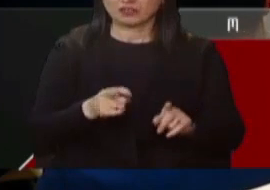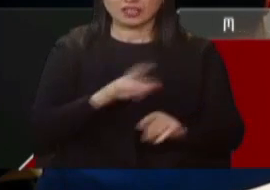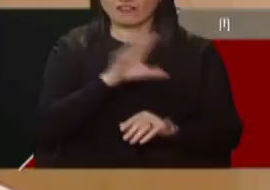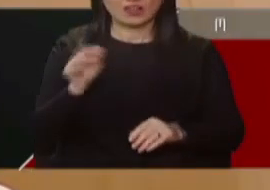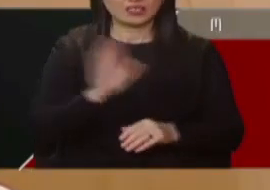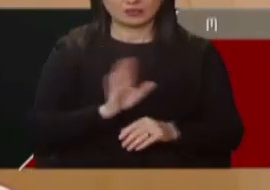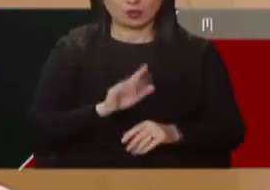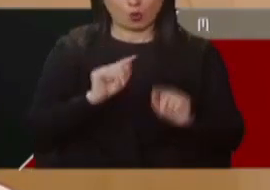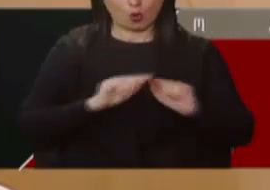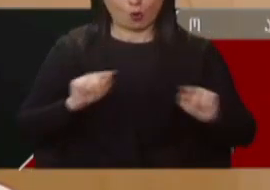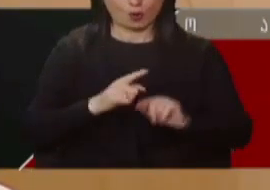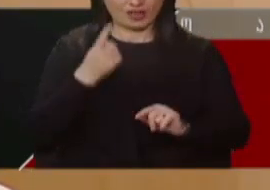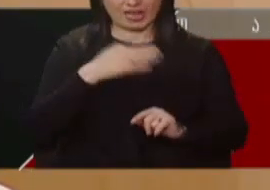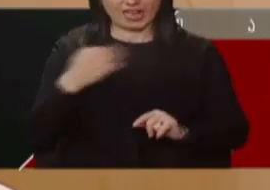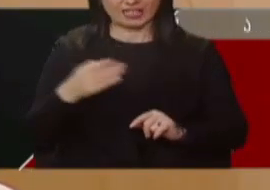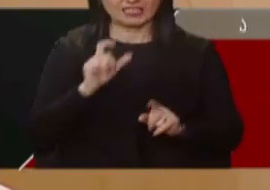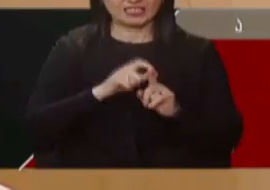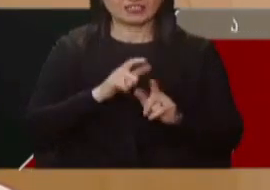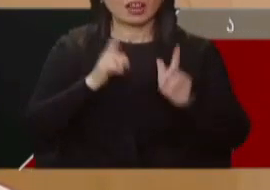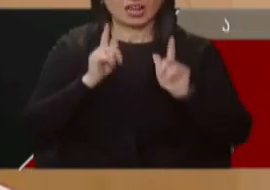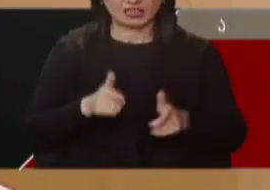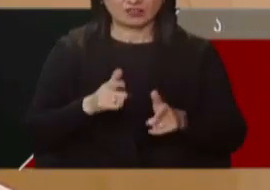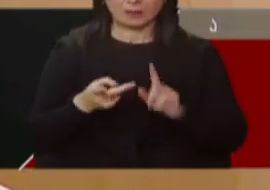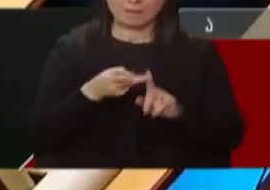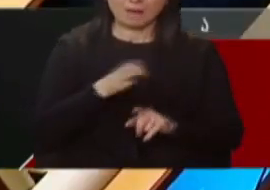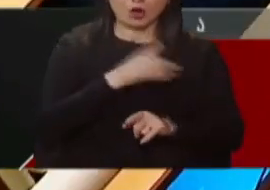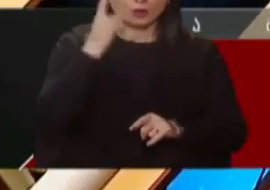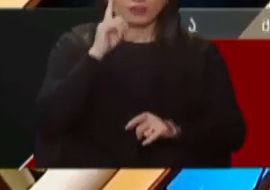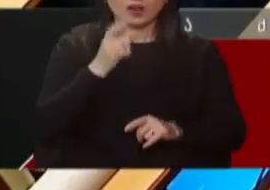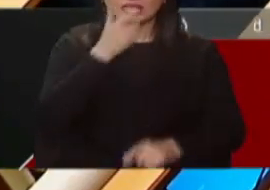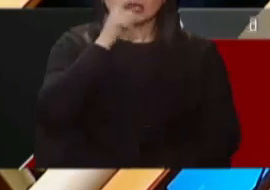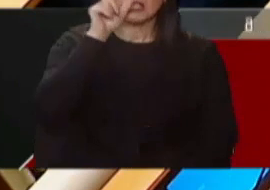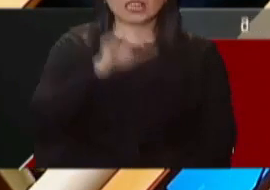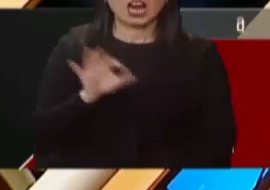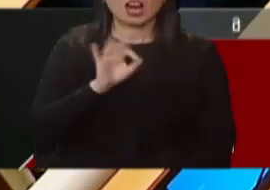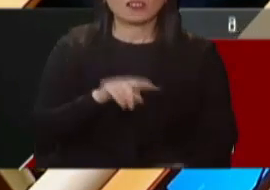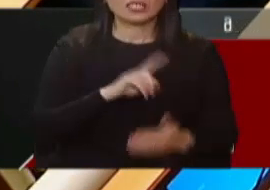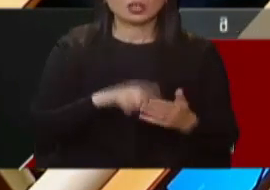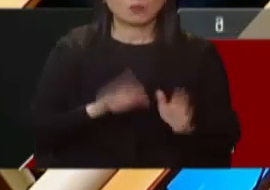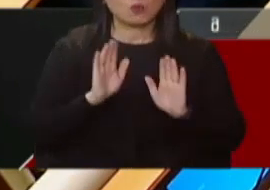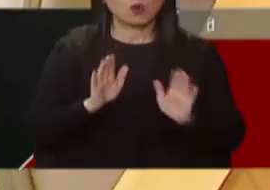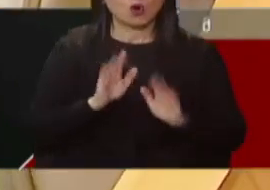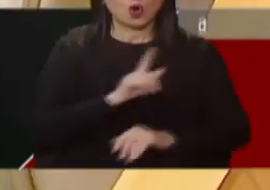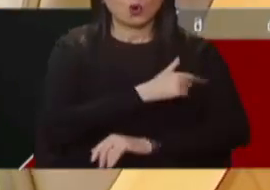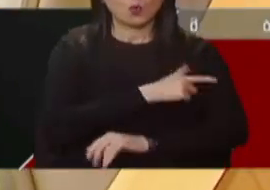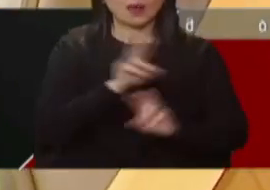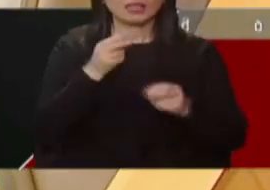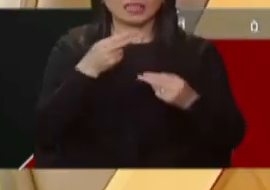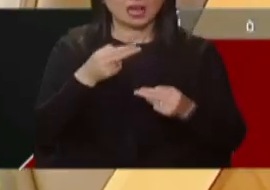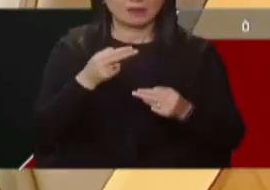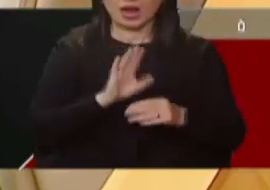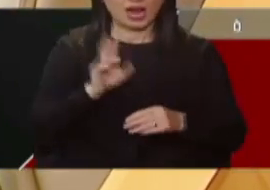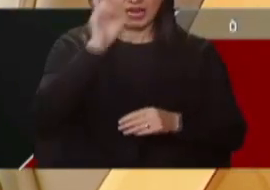არა. თუ ოპოზიციაში ერთნი ამ რიტორიკას ეთანხმებიან, მეორენი ფიქრობენ, რომ მიხეილ სააკაშვილის საკითხი მხოლოდ ჰუმანიტარული თემაა და